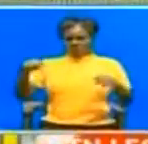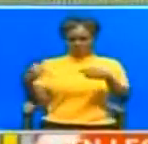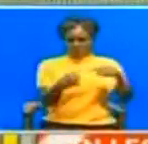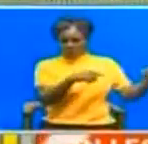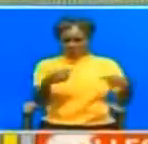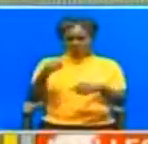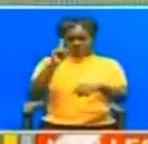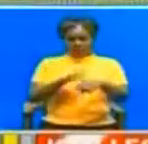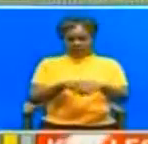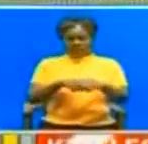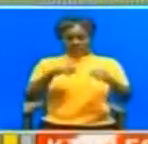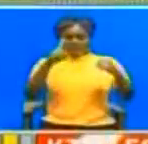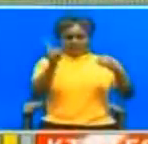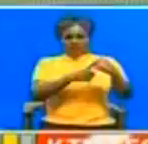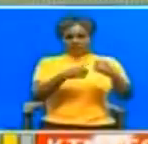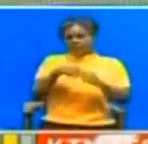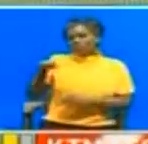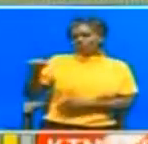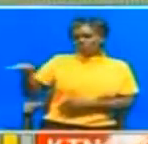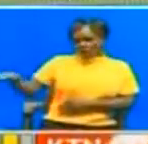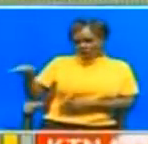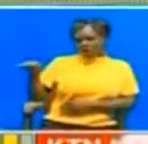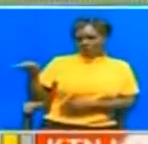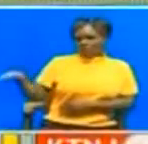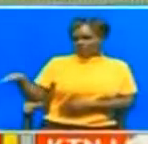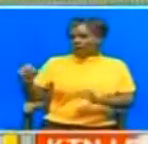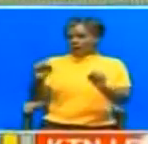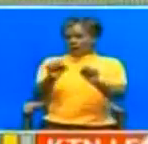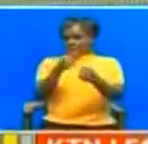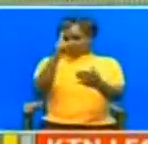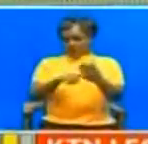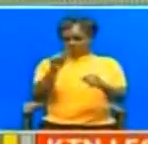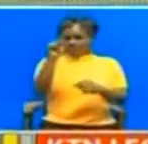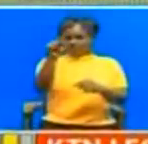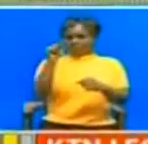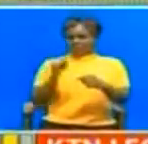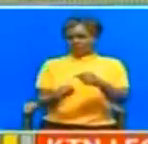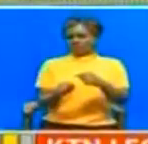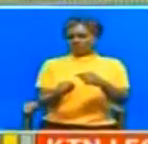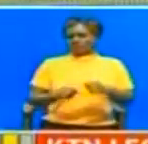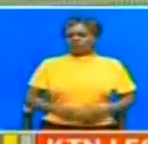saa 12 alfajiri katika eneo la Lowangila yanasemekana kuwa ya kulipiza kisasi.